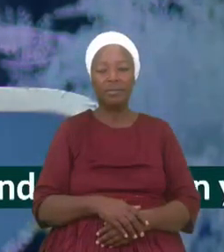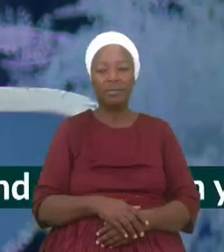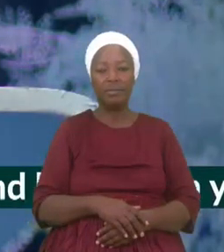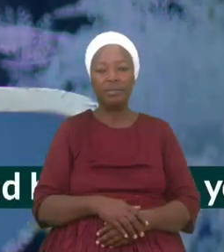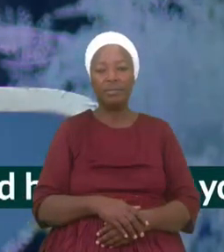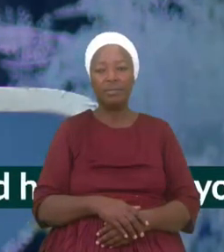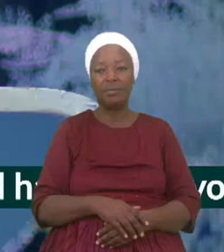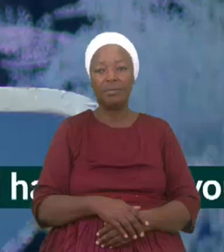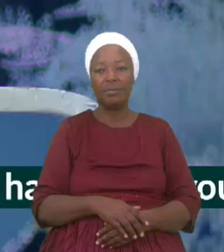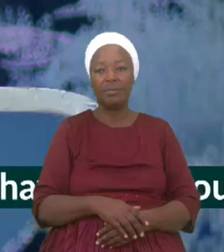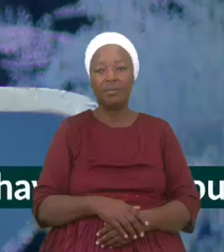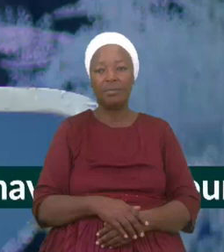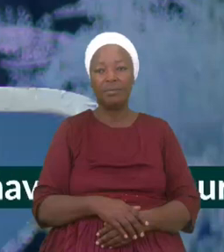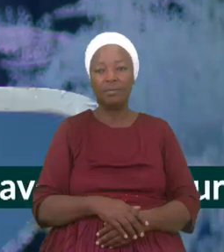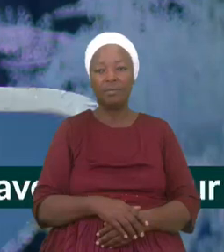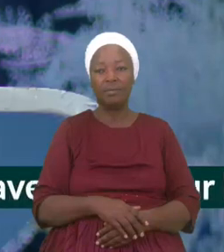63